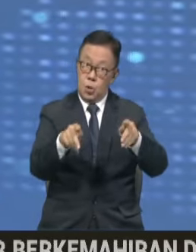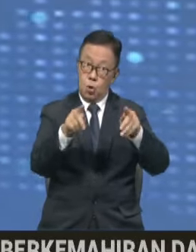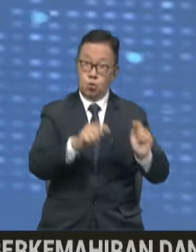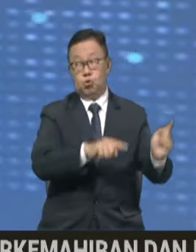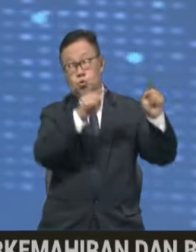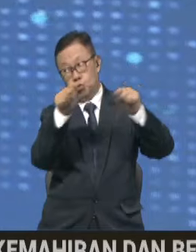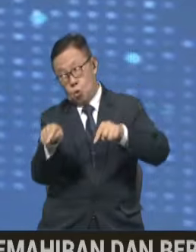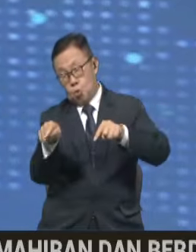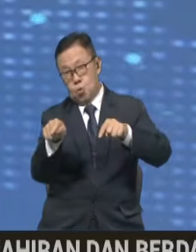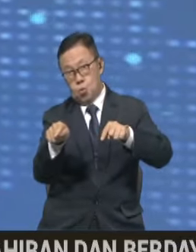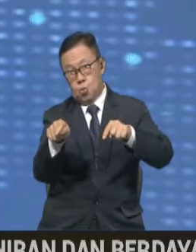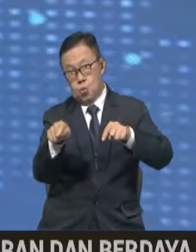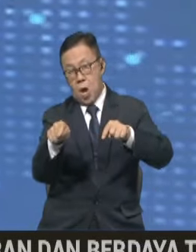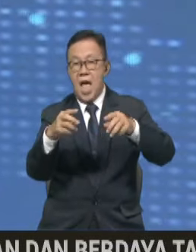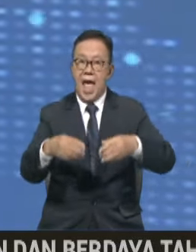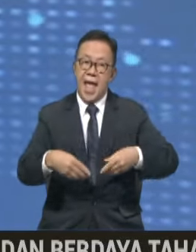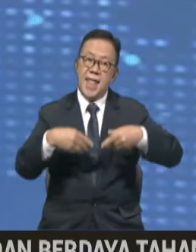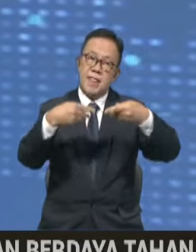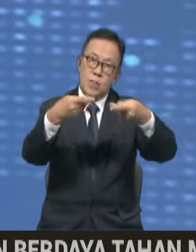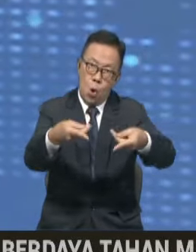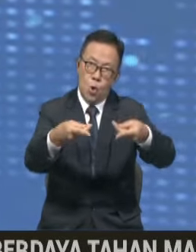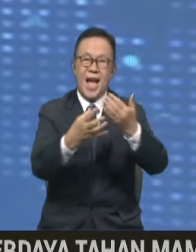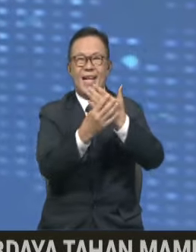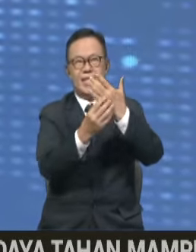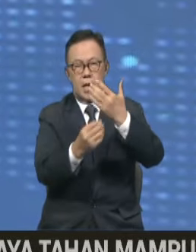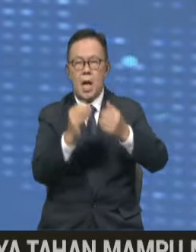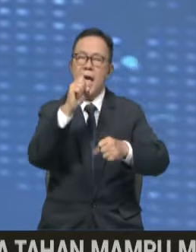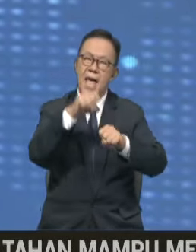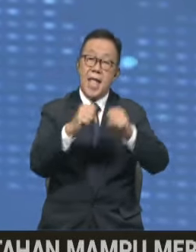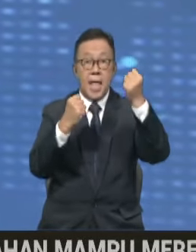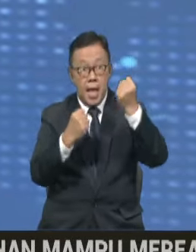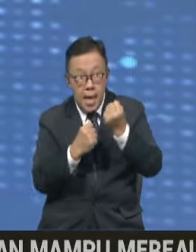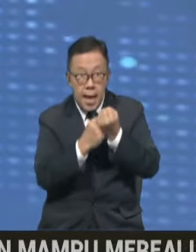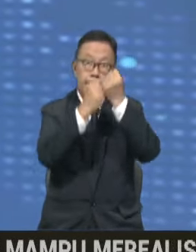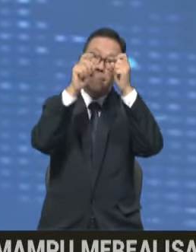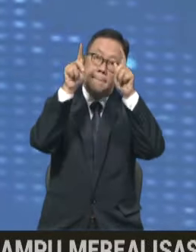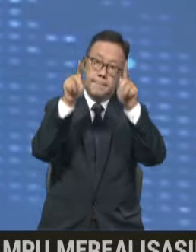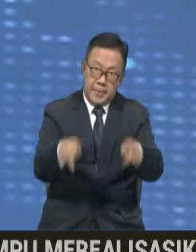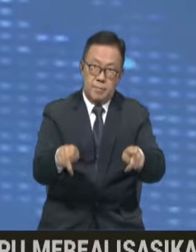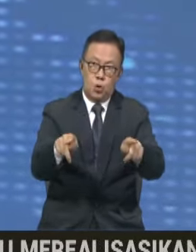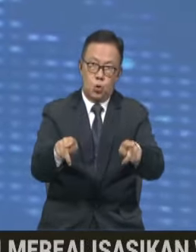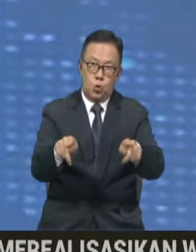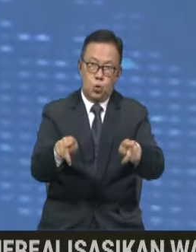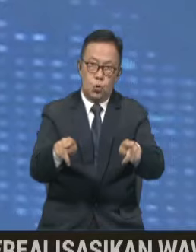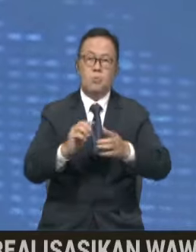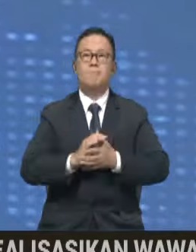kempen tersebut sekaligus menderma darah bagi sama-sama membantu meningkatkan bekalan darah di negara ini.